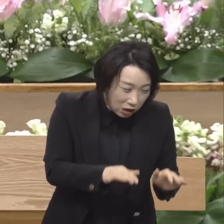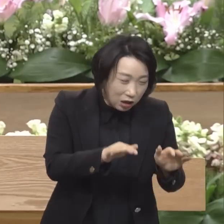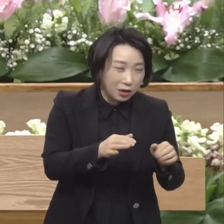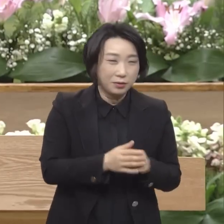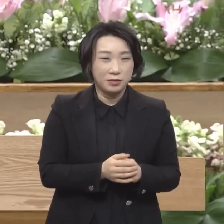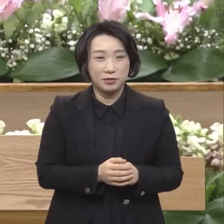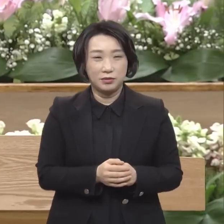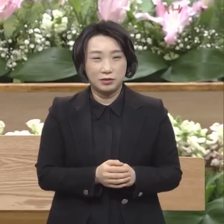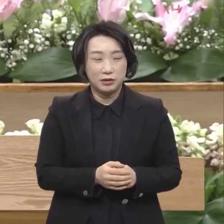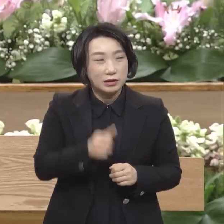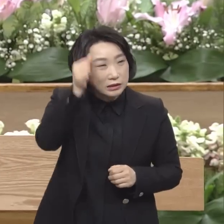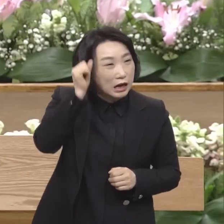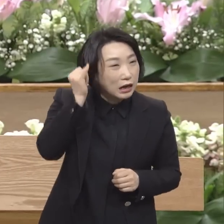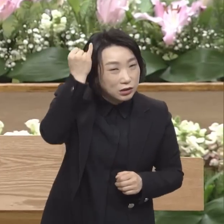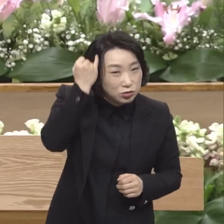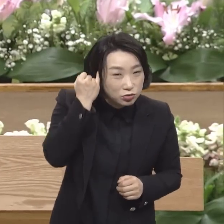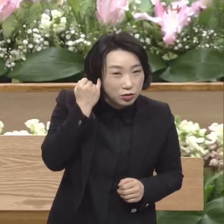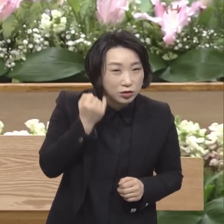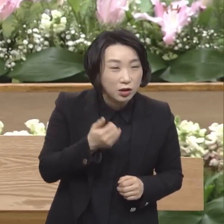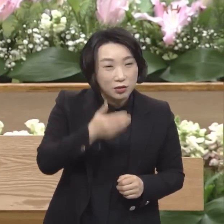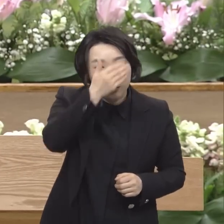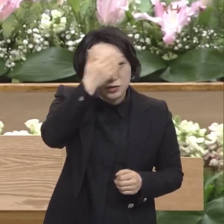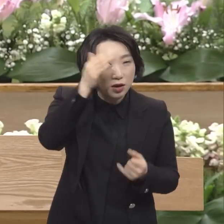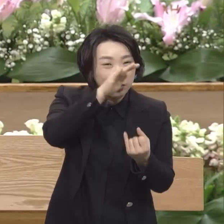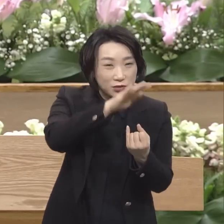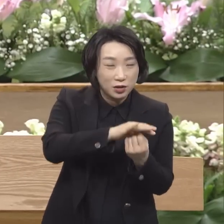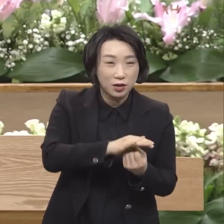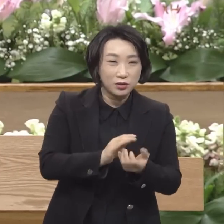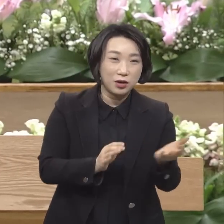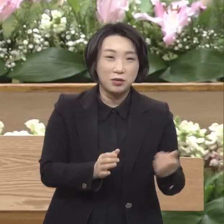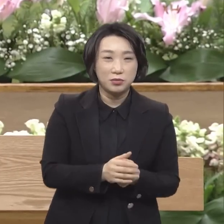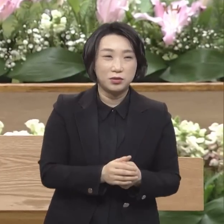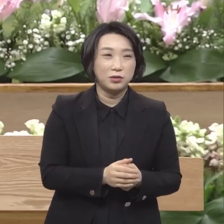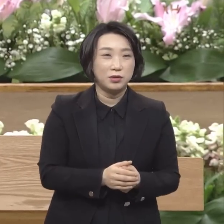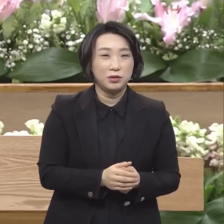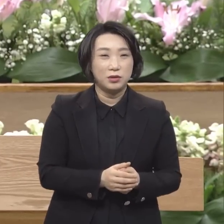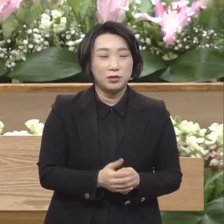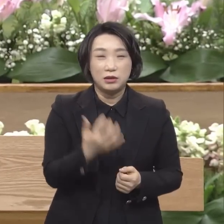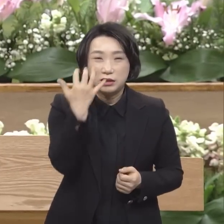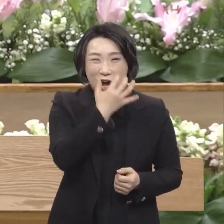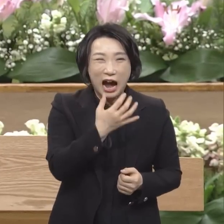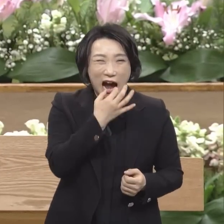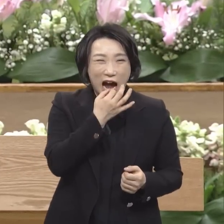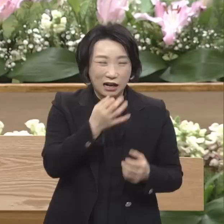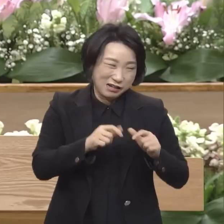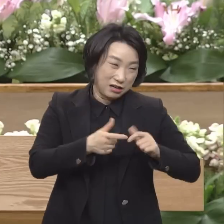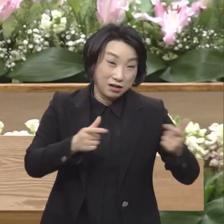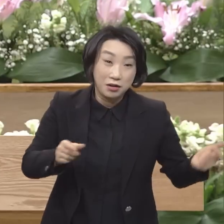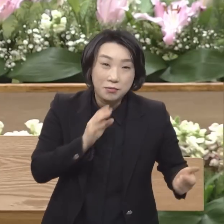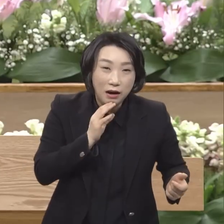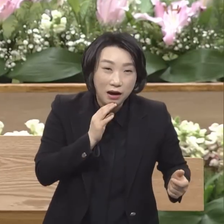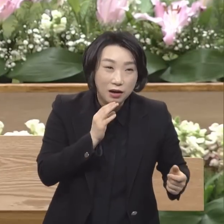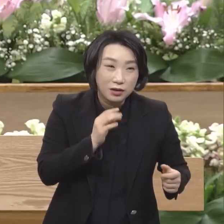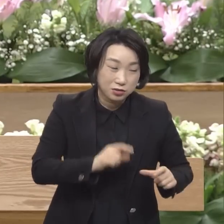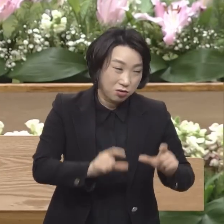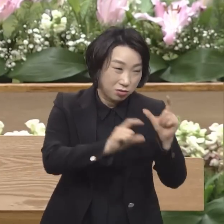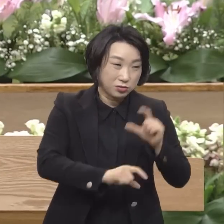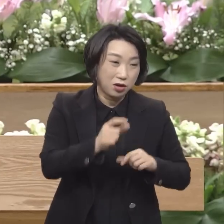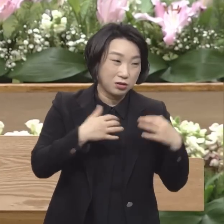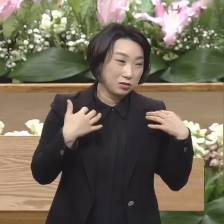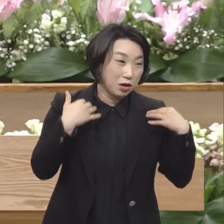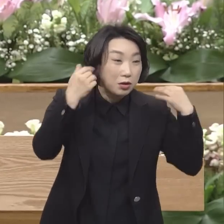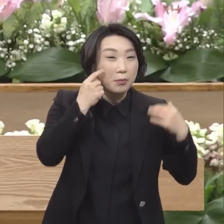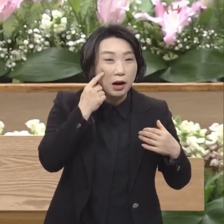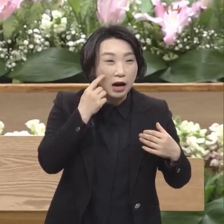성장하면서 사춘기를 넘어서면서 청년이 됐을 때는 굉장한 성욕이 강하지요. 조금 더 크면 이제 돈